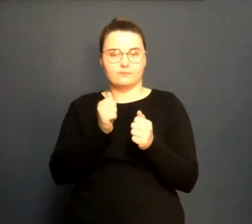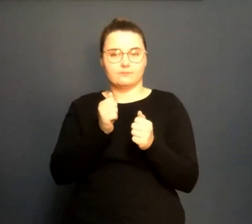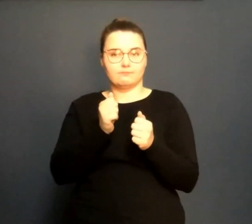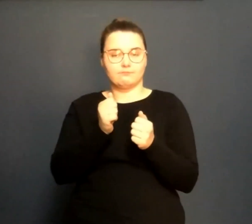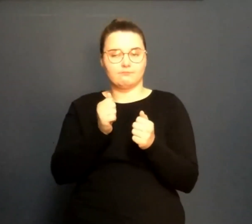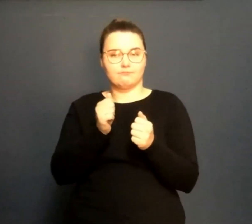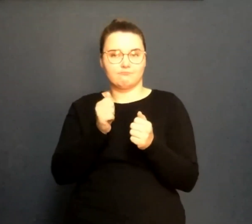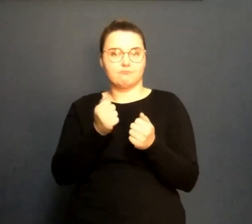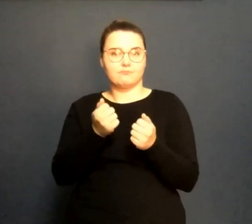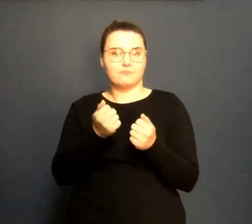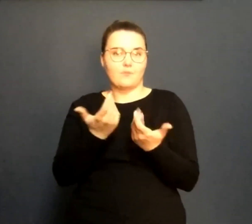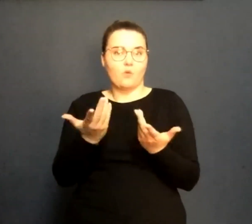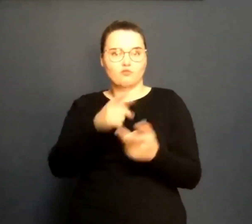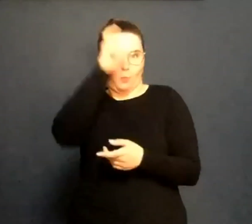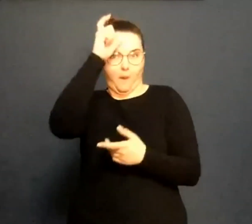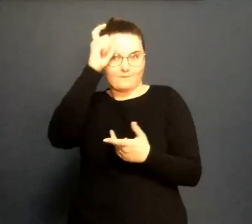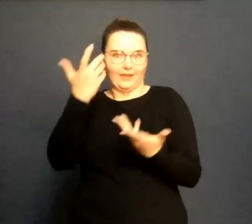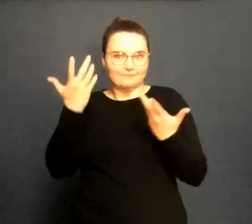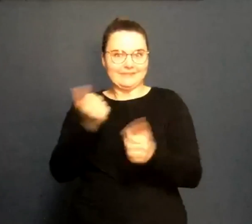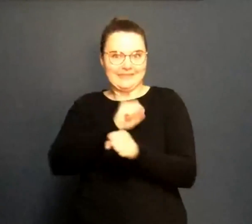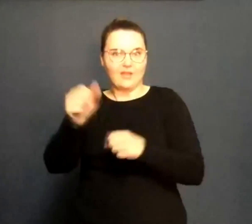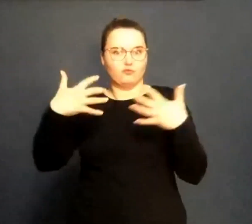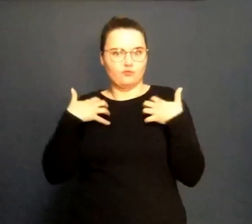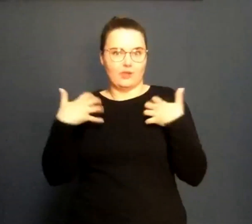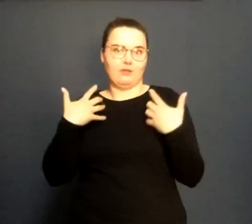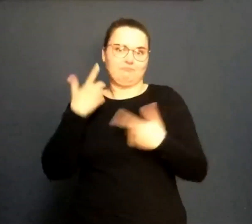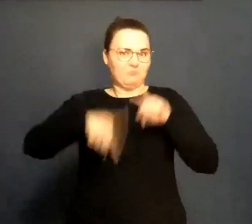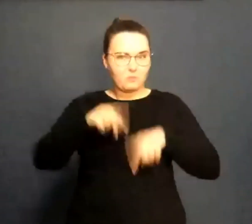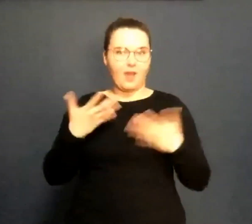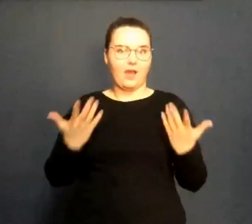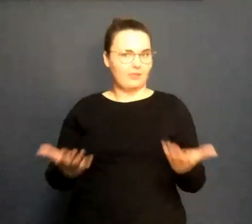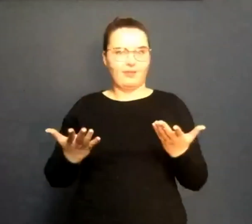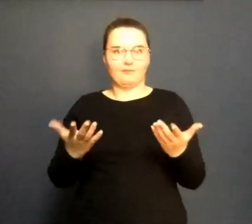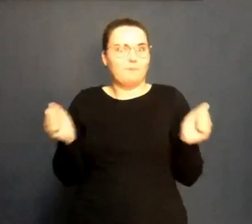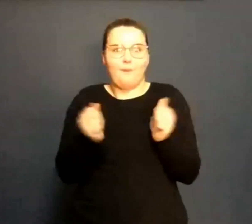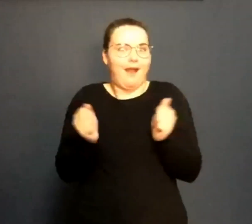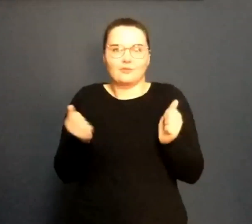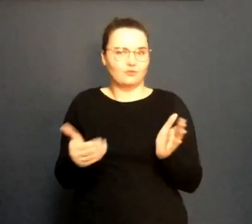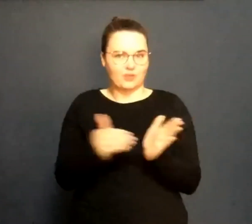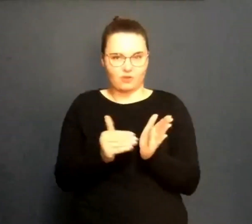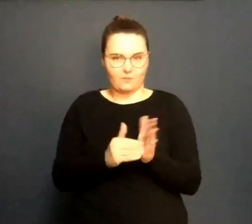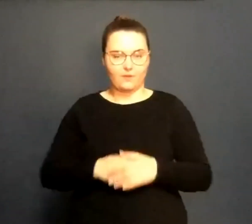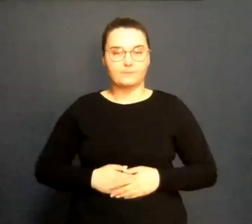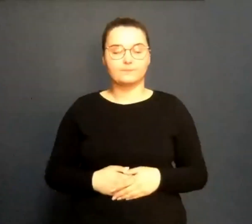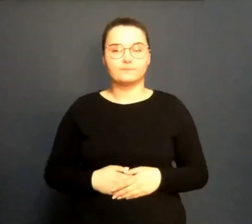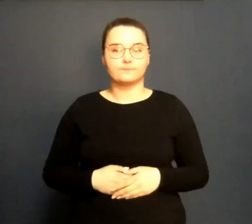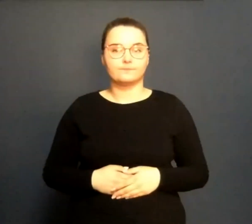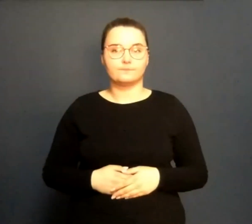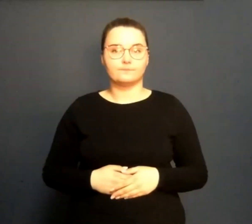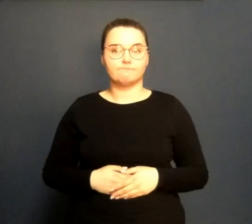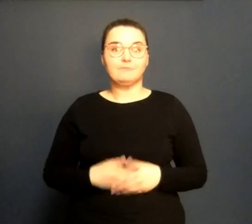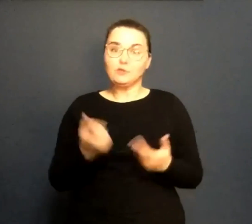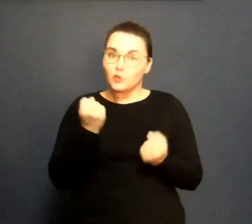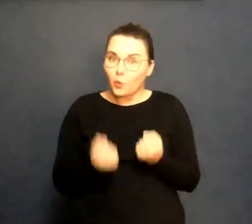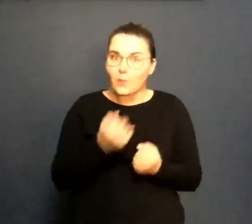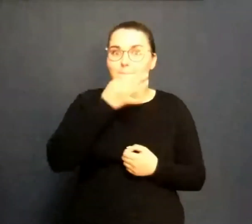ludzkiego istnienia, czyli kwestii celestności i seksualności. Takie trochę trudne pytanie mam wrażenie, ale odważam się zadać.